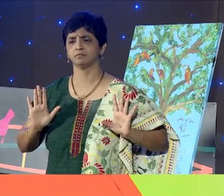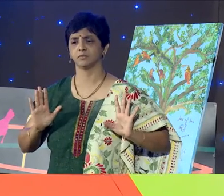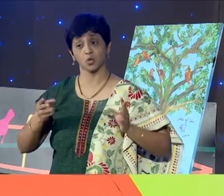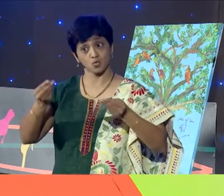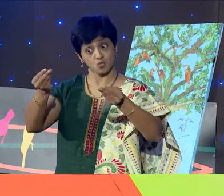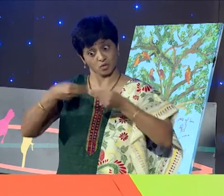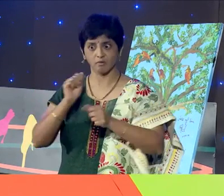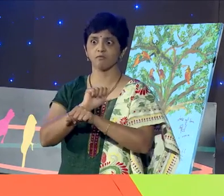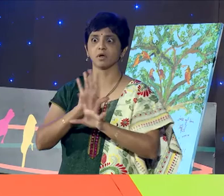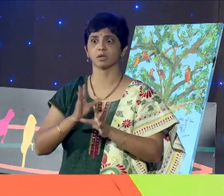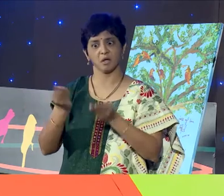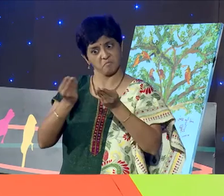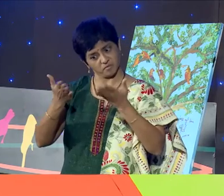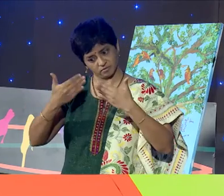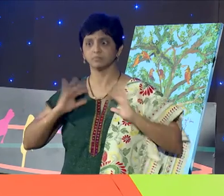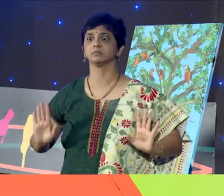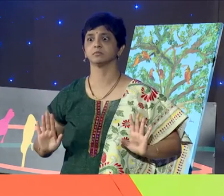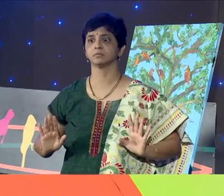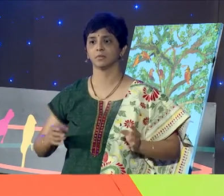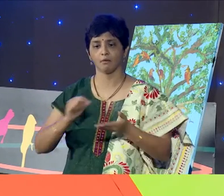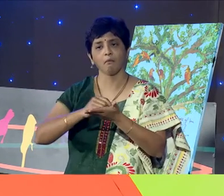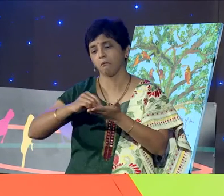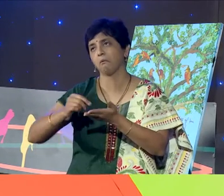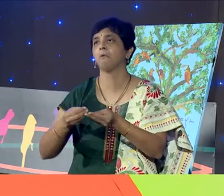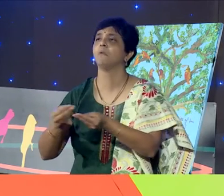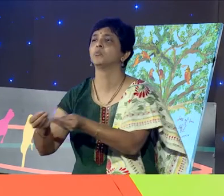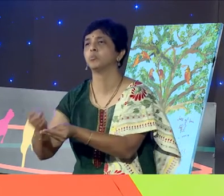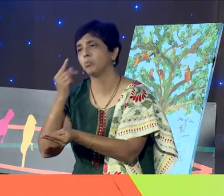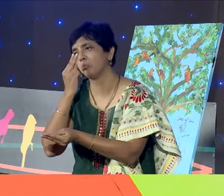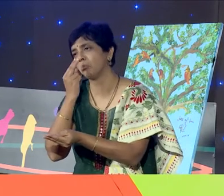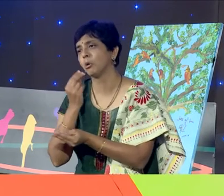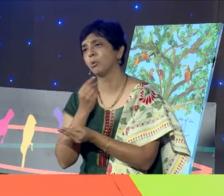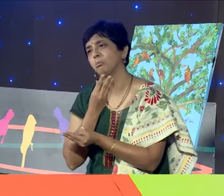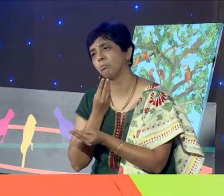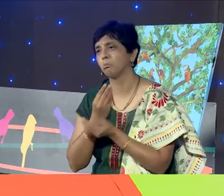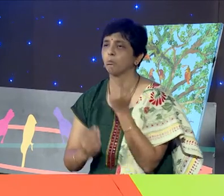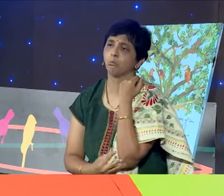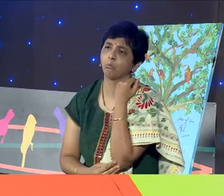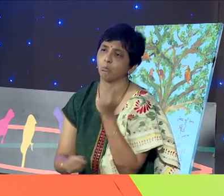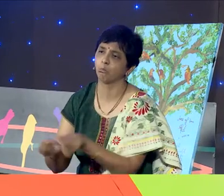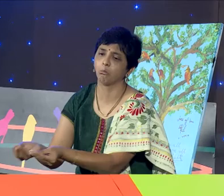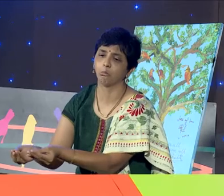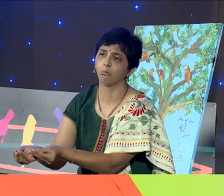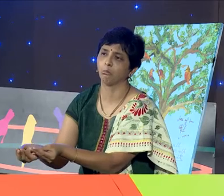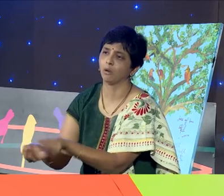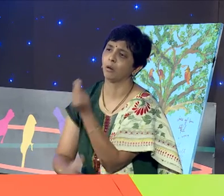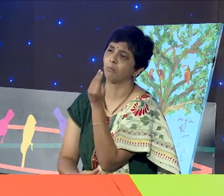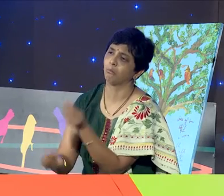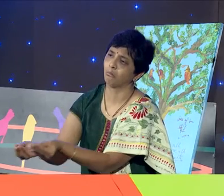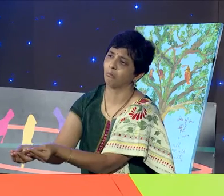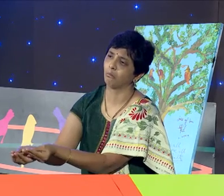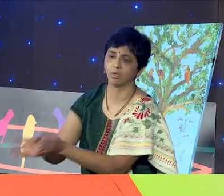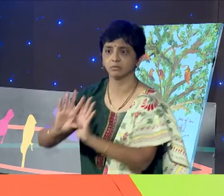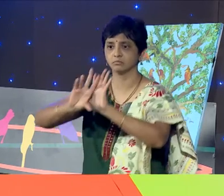दें। और बस ये बात उनको समझ में आ गई और 2008 से हम कॉर्पोरेट से जुड़े, आज